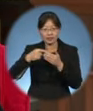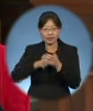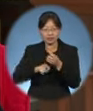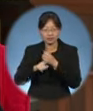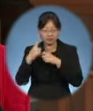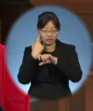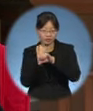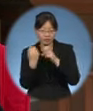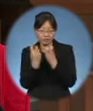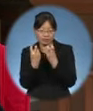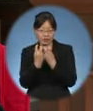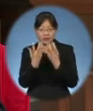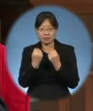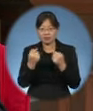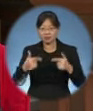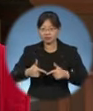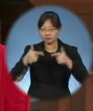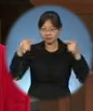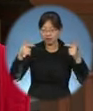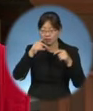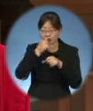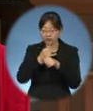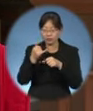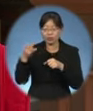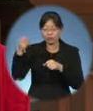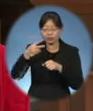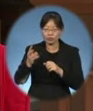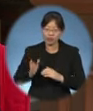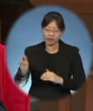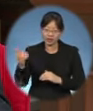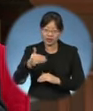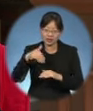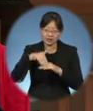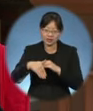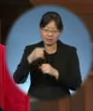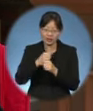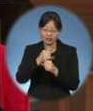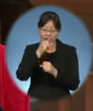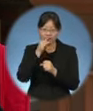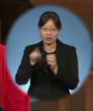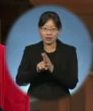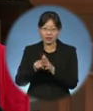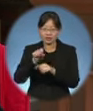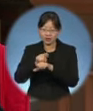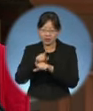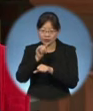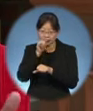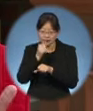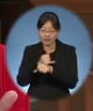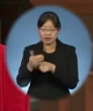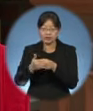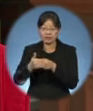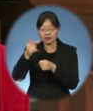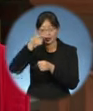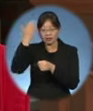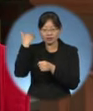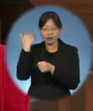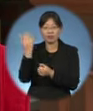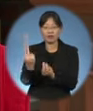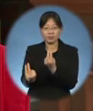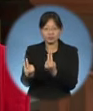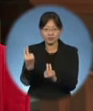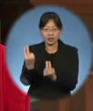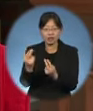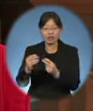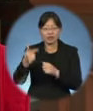이제 많이 활성화가 되고 객관화되고 또 신뢰성 있는 방법들이 도입되면서 과거보다는